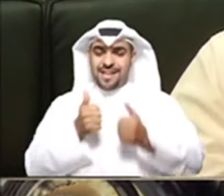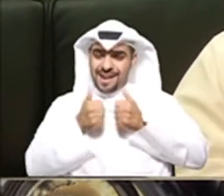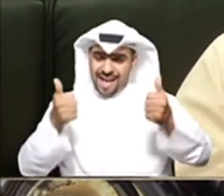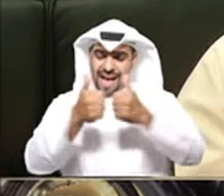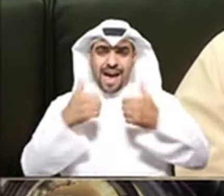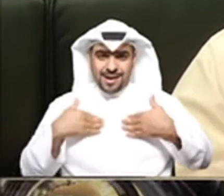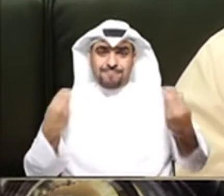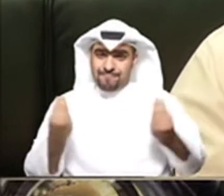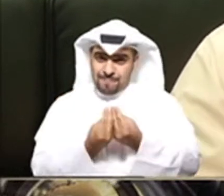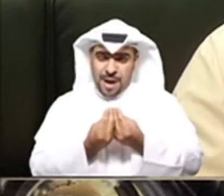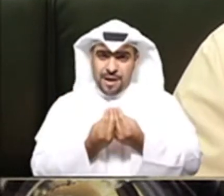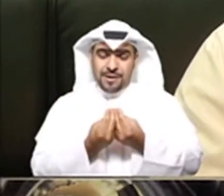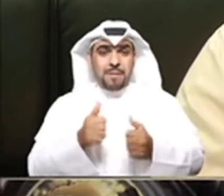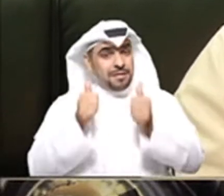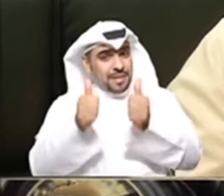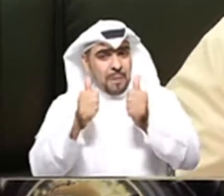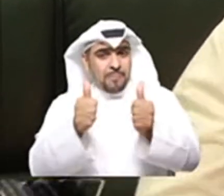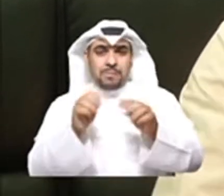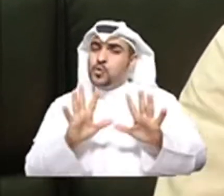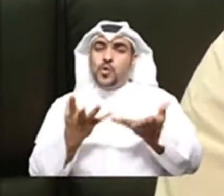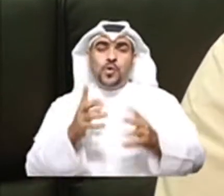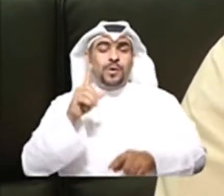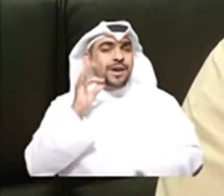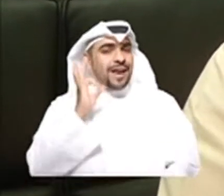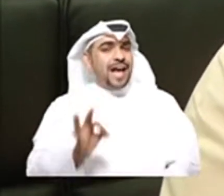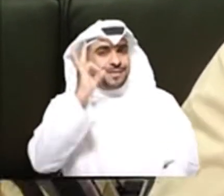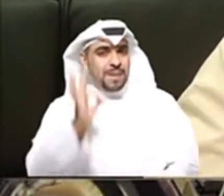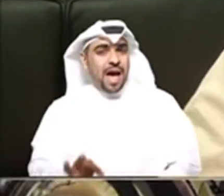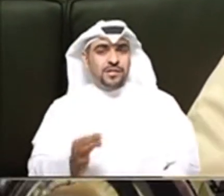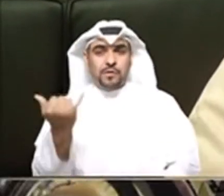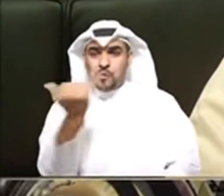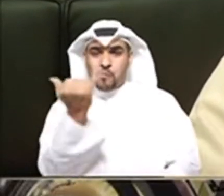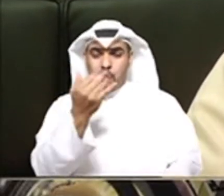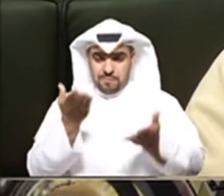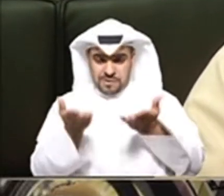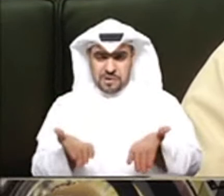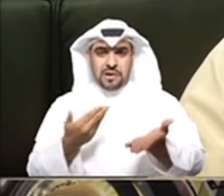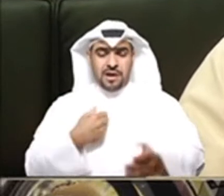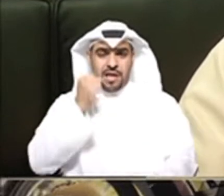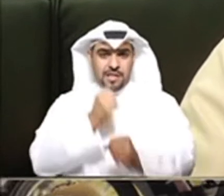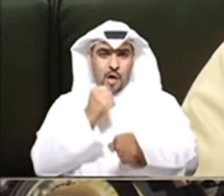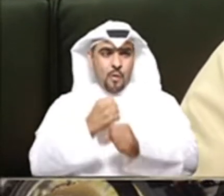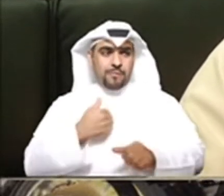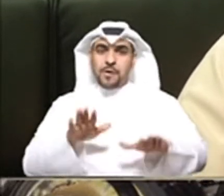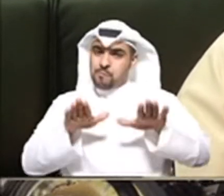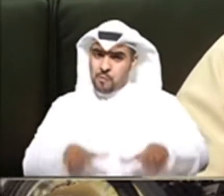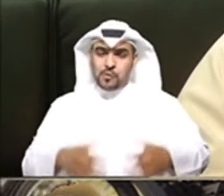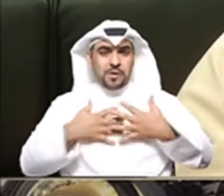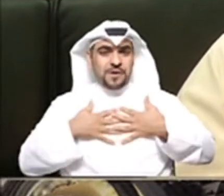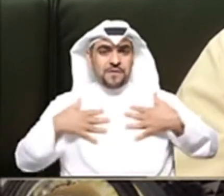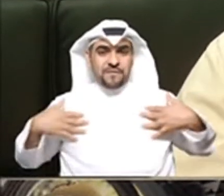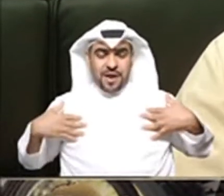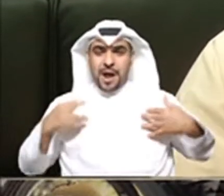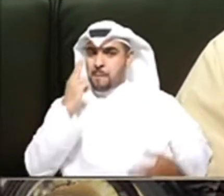فكرة رمضان وكذي أنه يجمع الناس. احنا الحمد لله متجمعين ومستانسين، قاعد